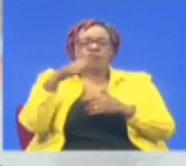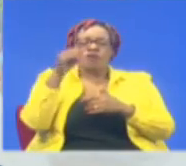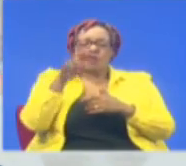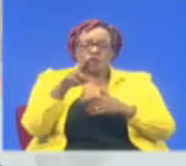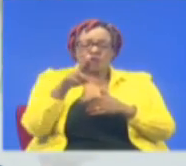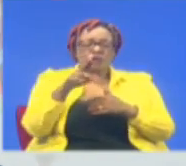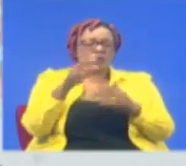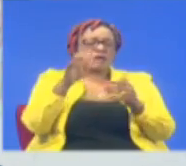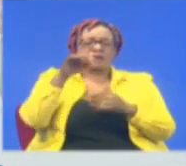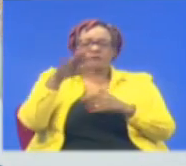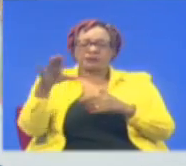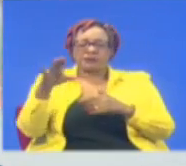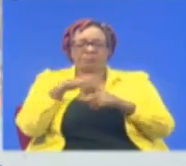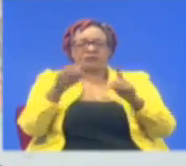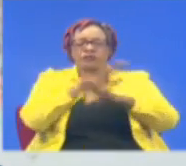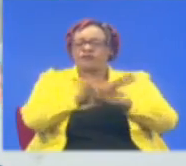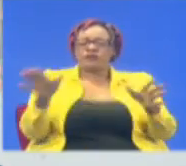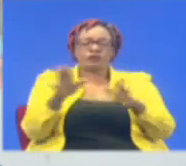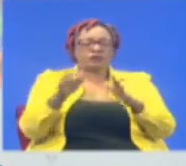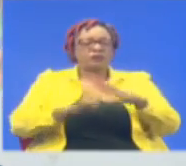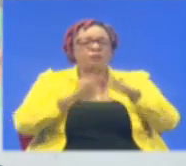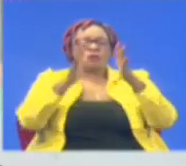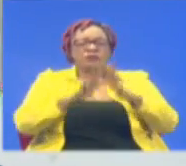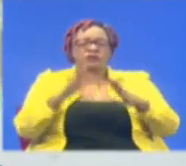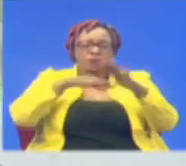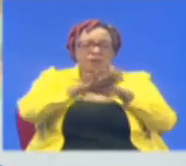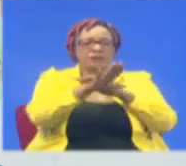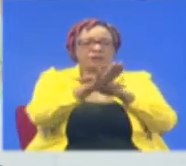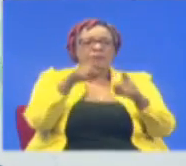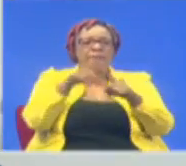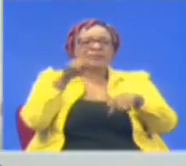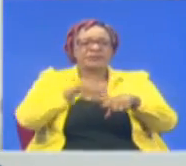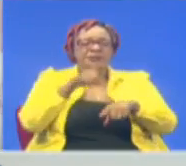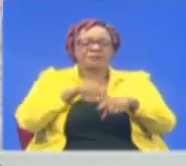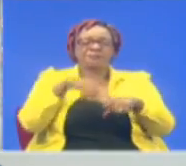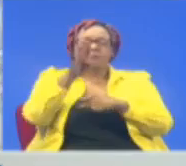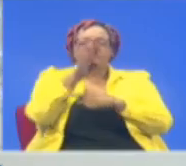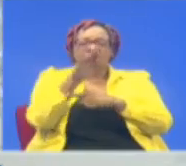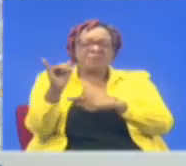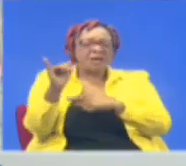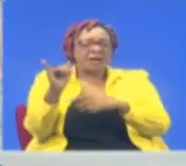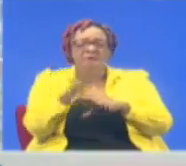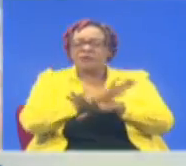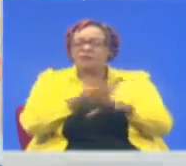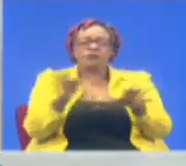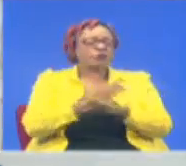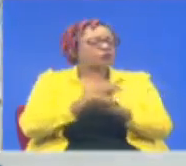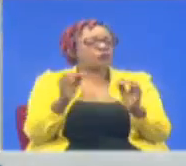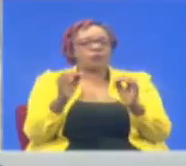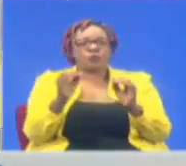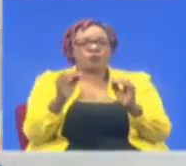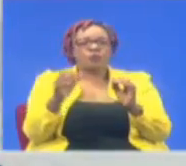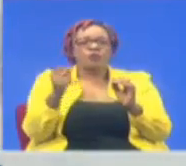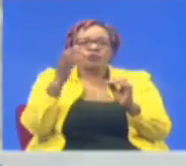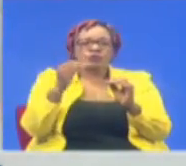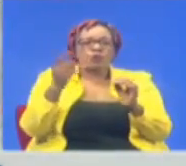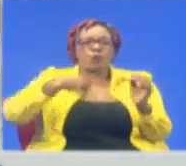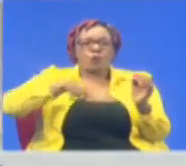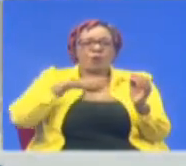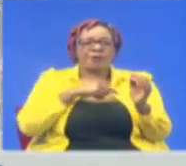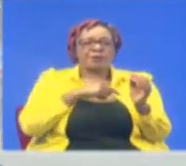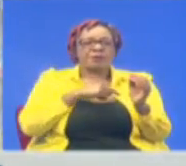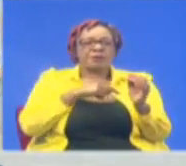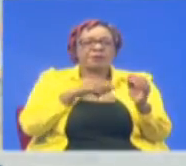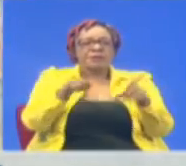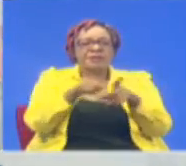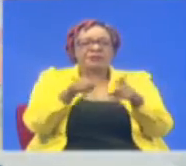kama mafans kuingia hapa ndani, na wakati wa BBI hatuoni hizi mambo kama wanafungiwa. So sisi kama